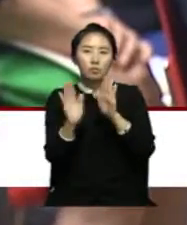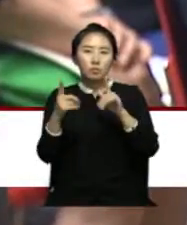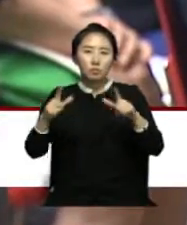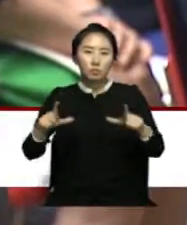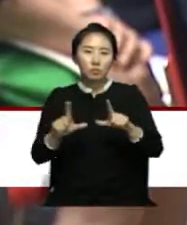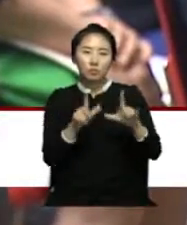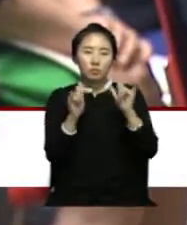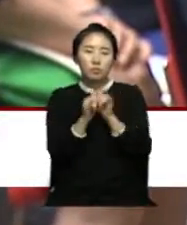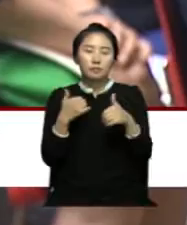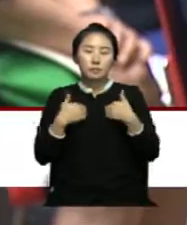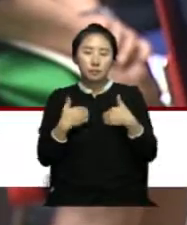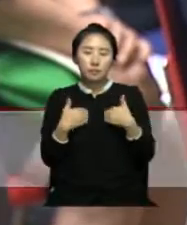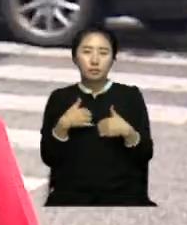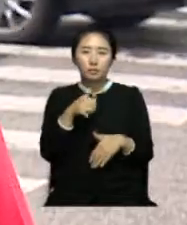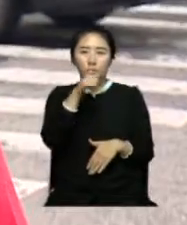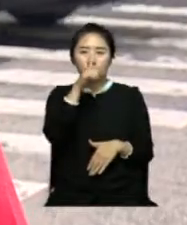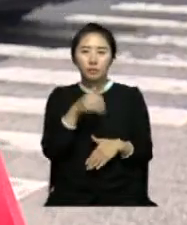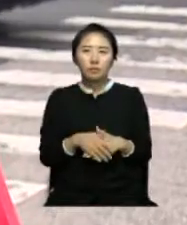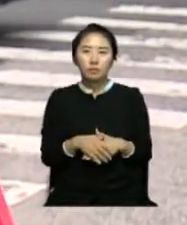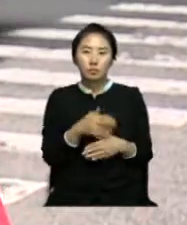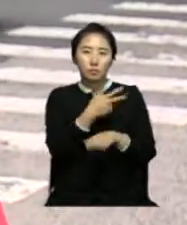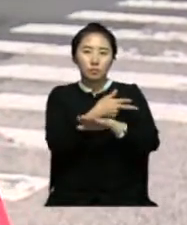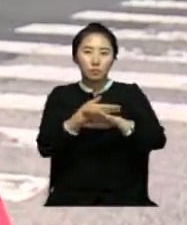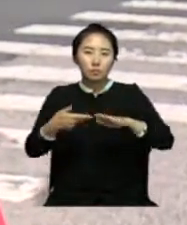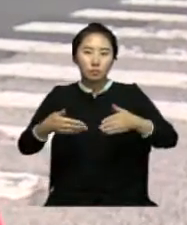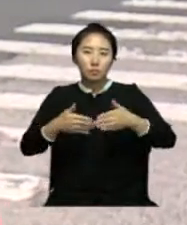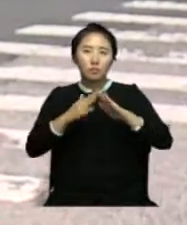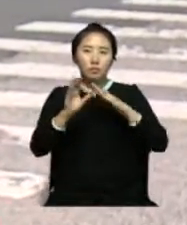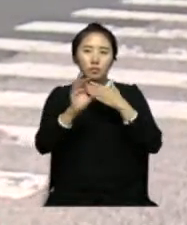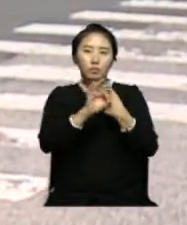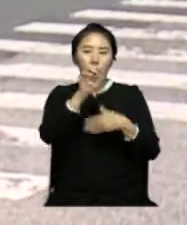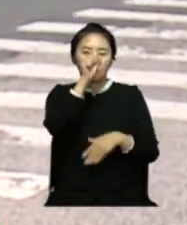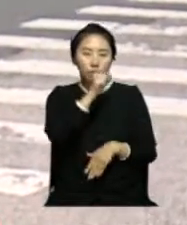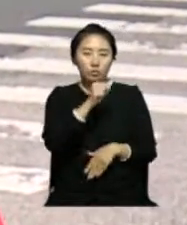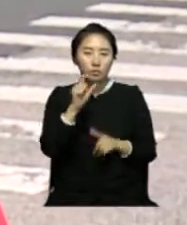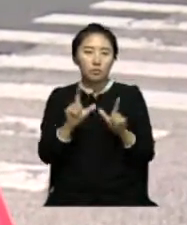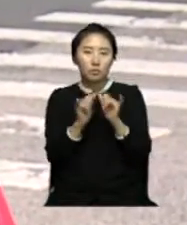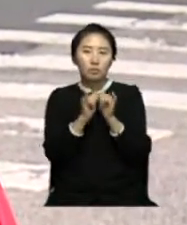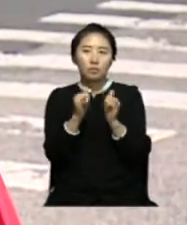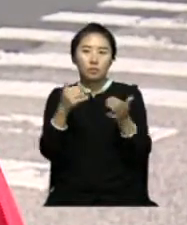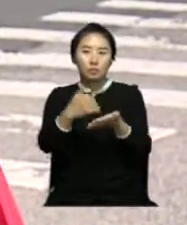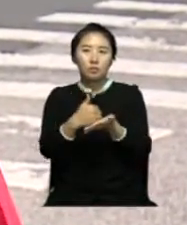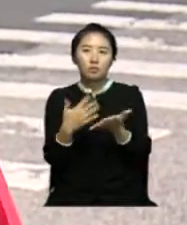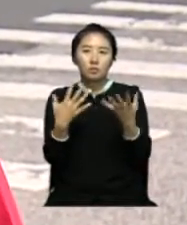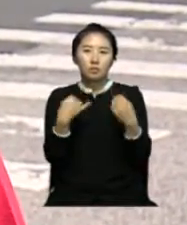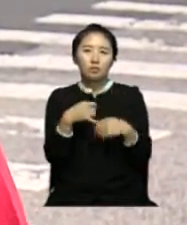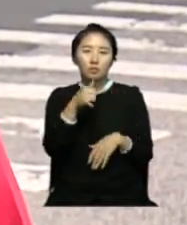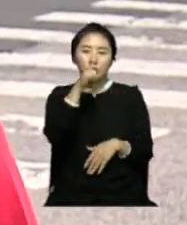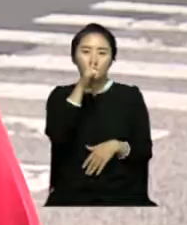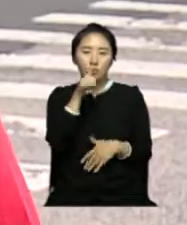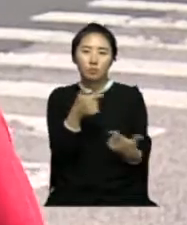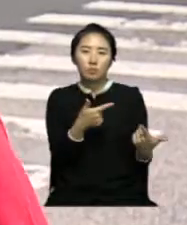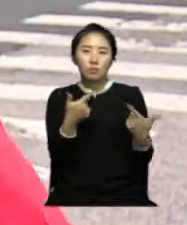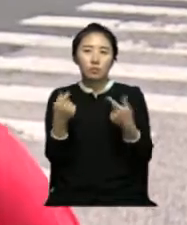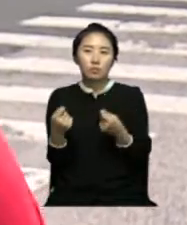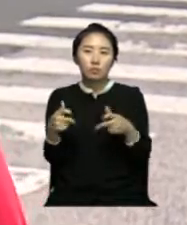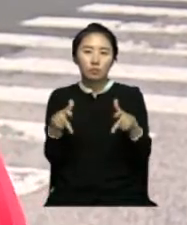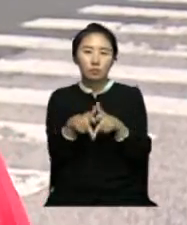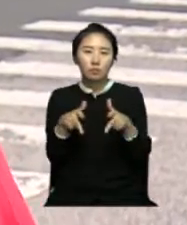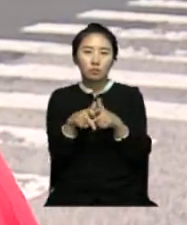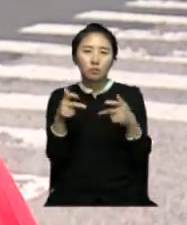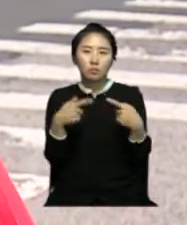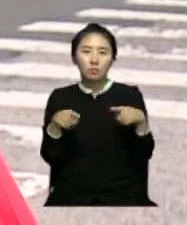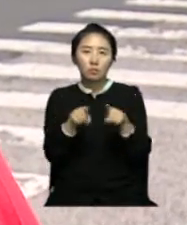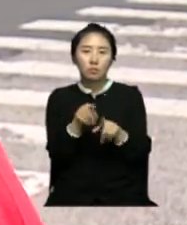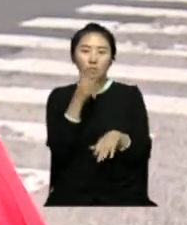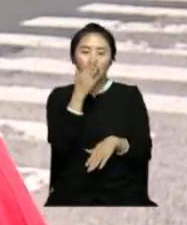지역 주민들도 반기고 있습니다. 수영장이 들어섰으면 좋겠다는 주민들의 의견이 많았었어요. 그런데 이렇게 장애인과